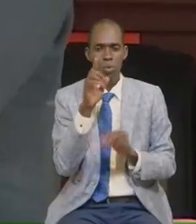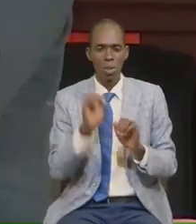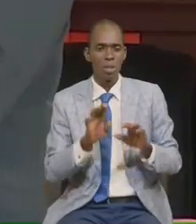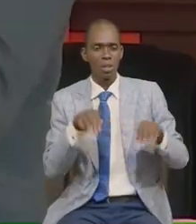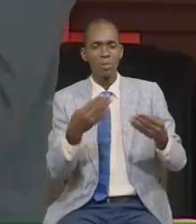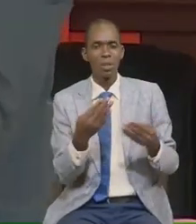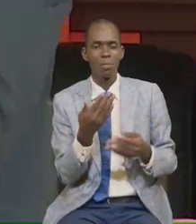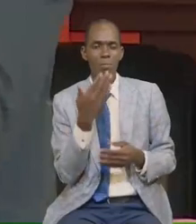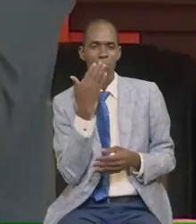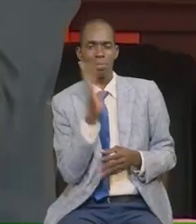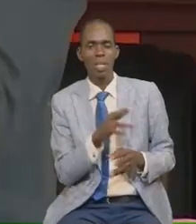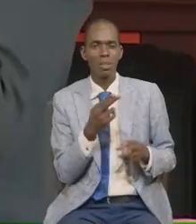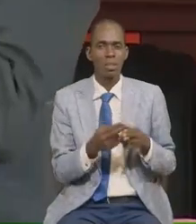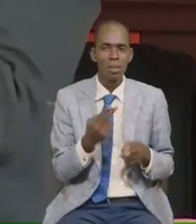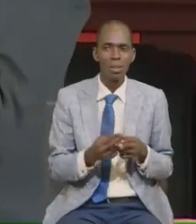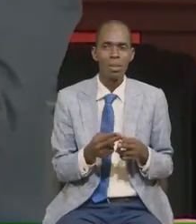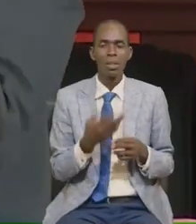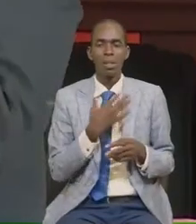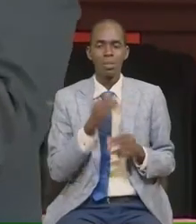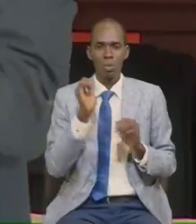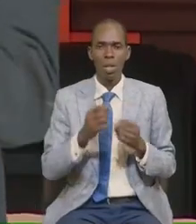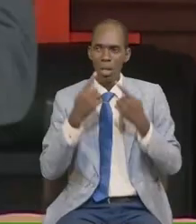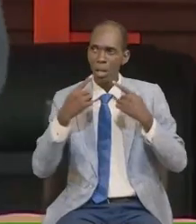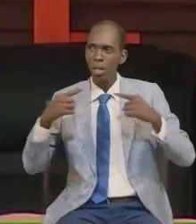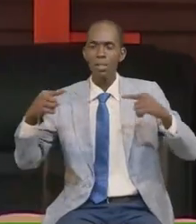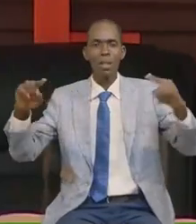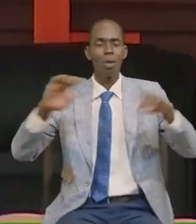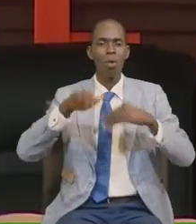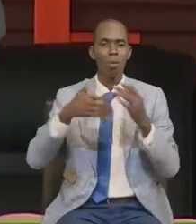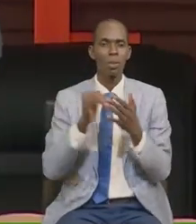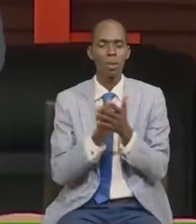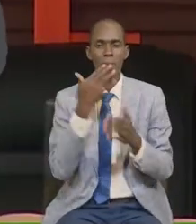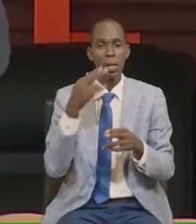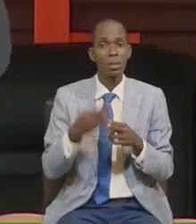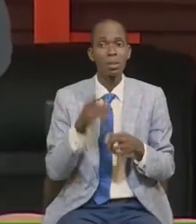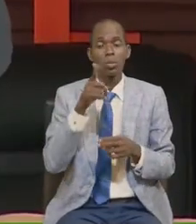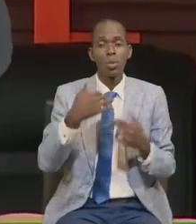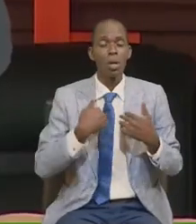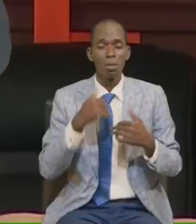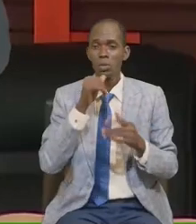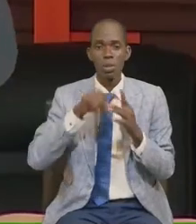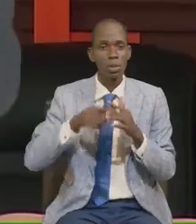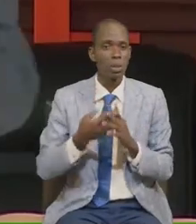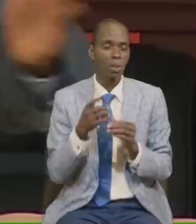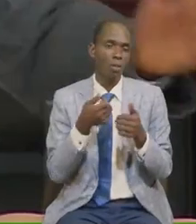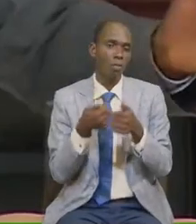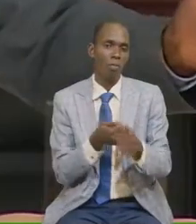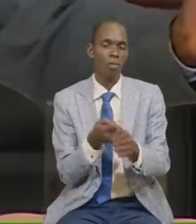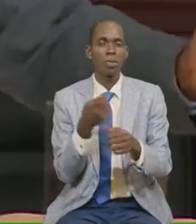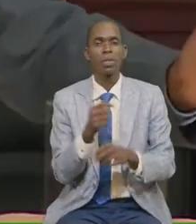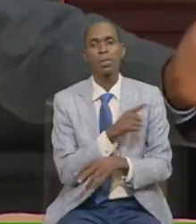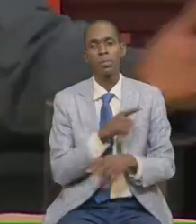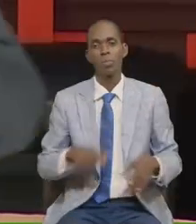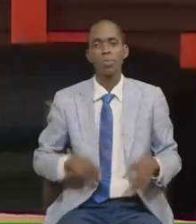et tu peux me répondre tu as autour de toi tu n'as pas encore commencé à suivre le Seigneur et tu n'as pas encore commencé